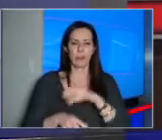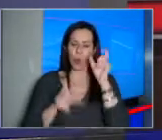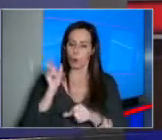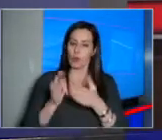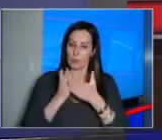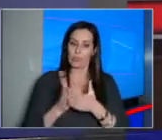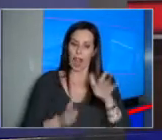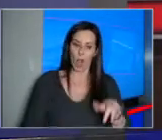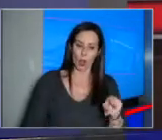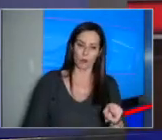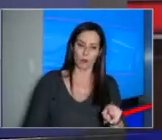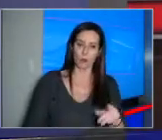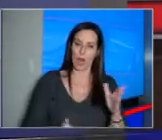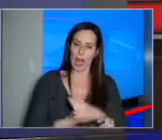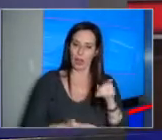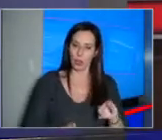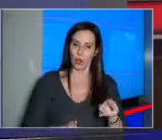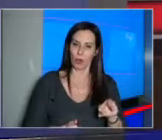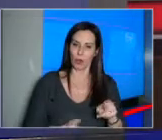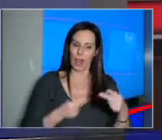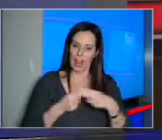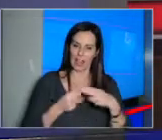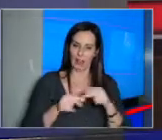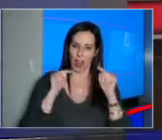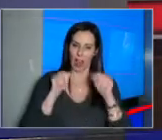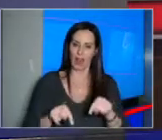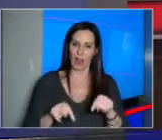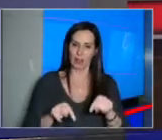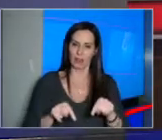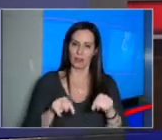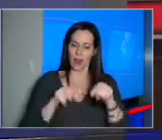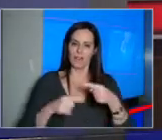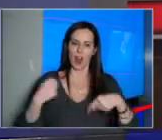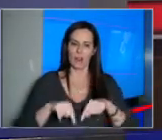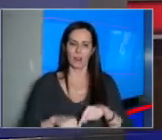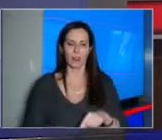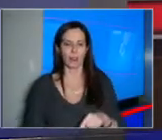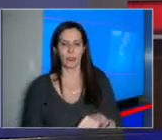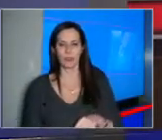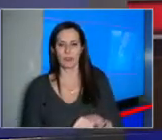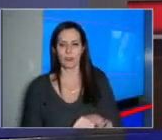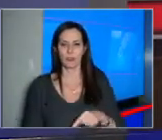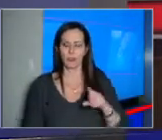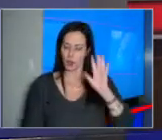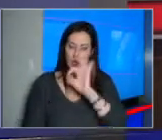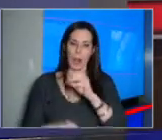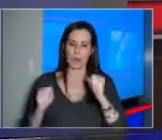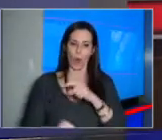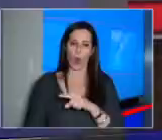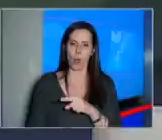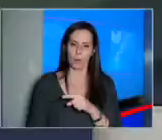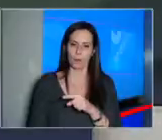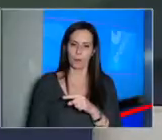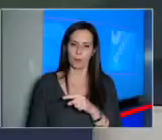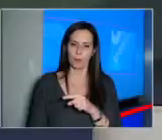שמסייע לתובעים, להכין אותם לקראת הגעה והופעה בפני הוועדות הרפואיות. ביטוח לאומי? מטעם הביטוח הלאומי,